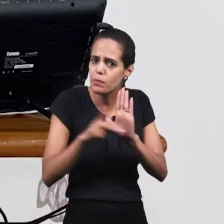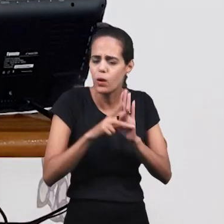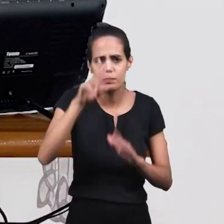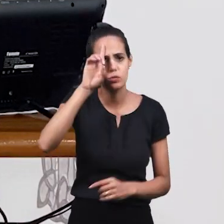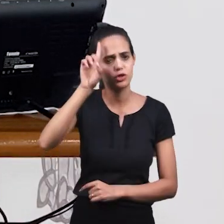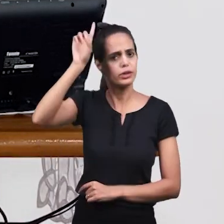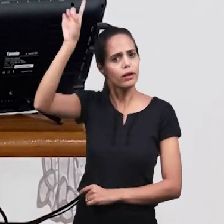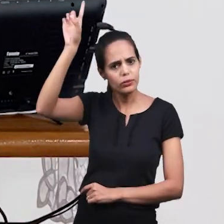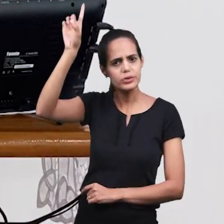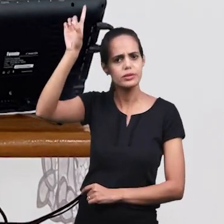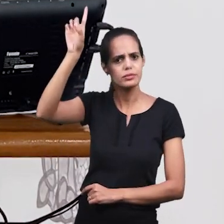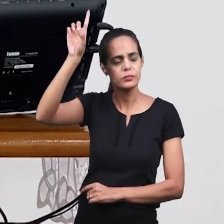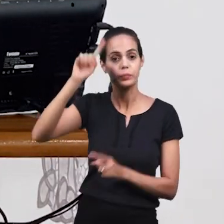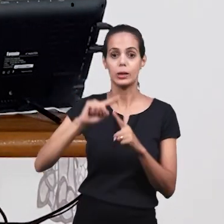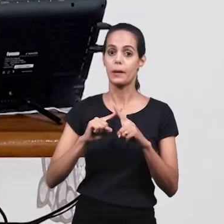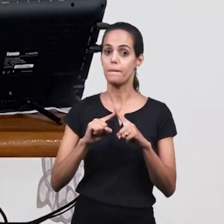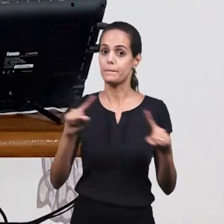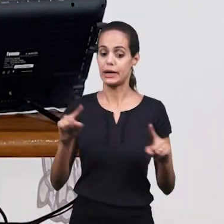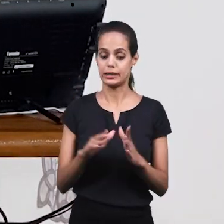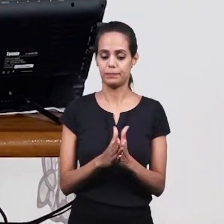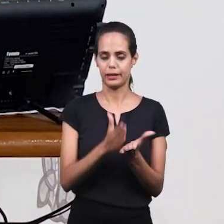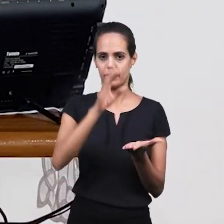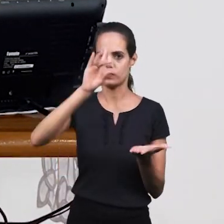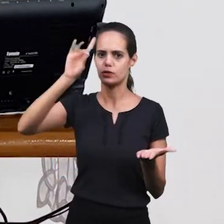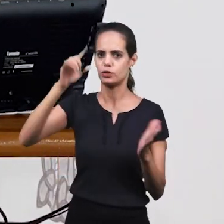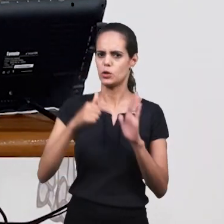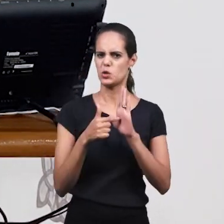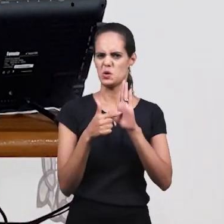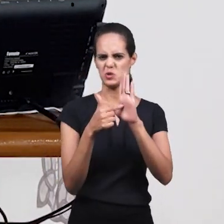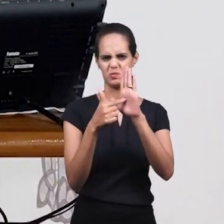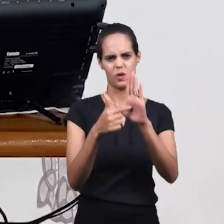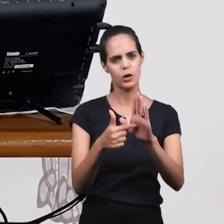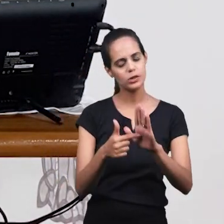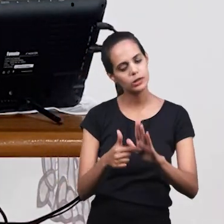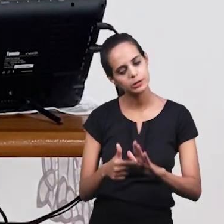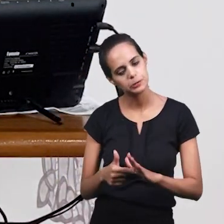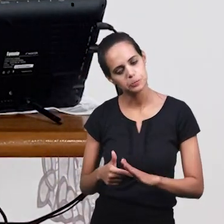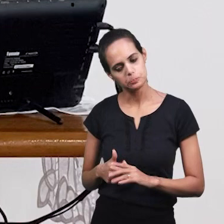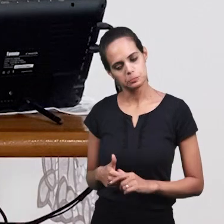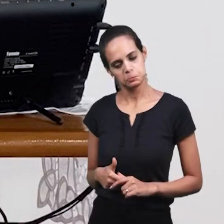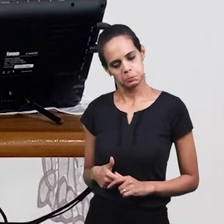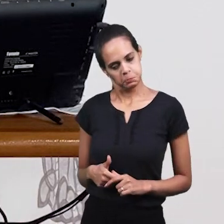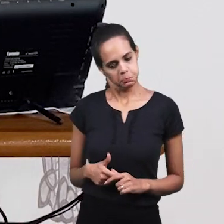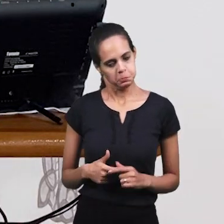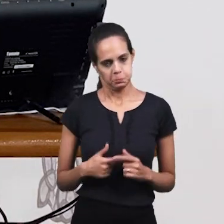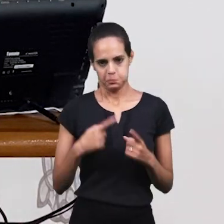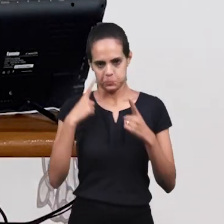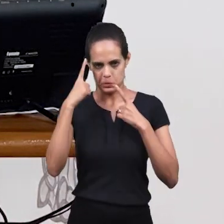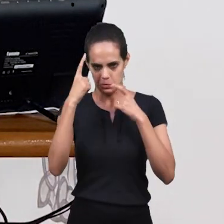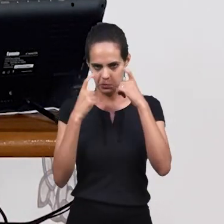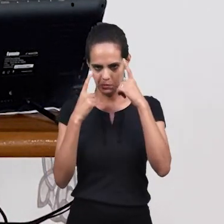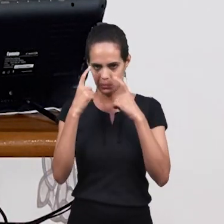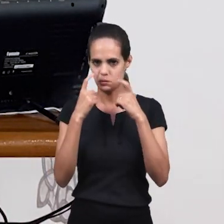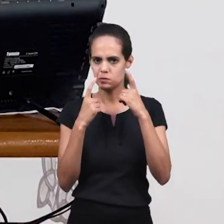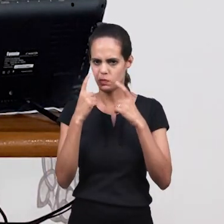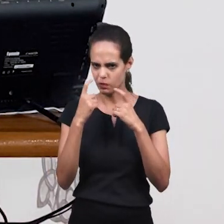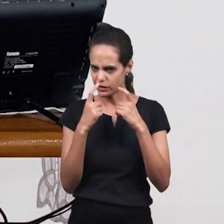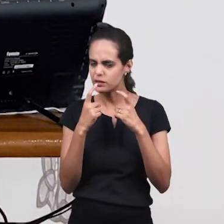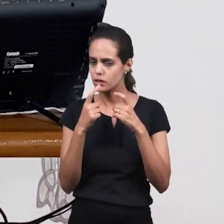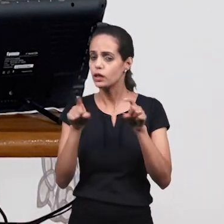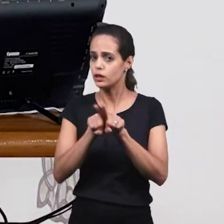sont venus de manière agressive. Quand nous voyons les expressions bibliques au verset 11 et 12, nous voyons